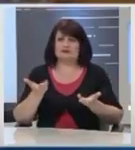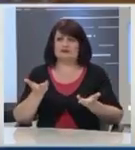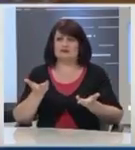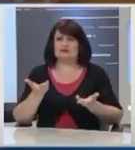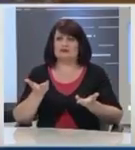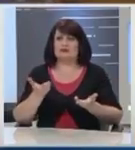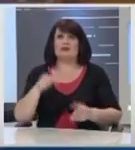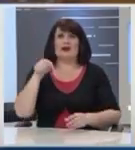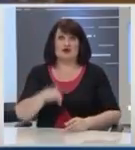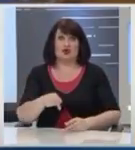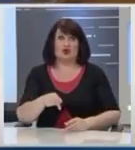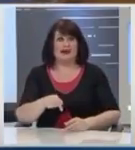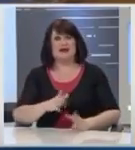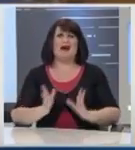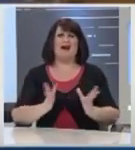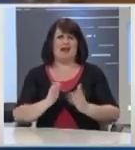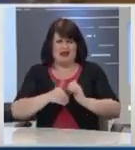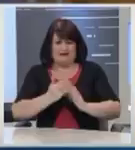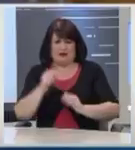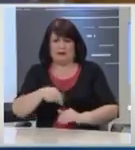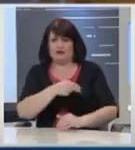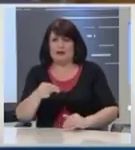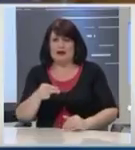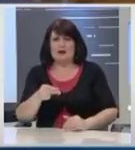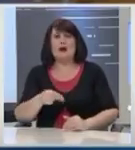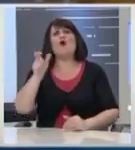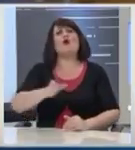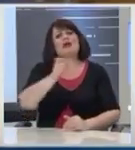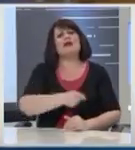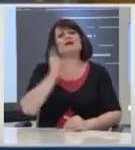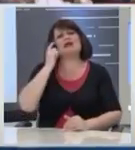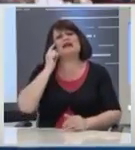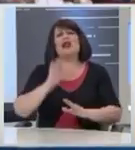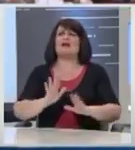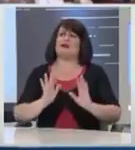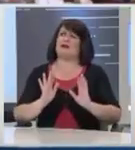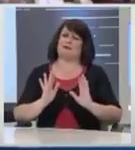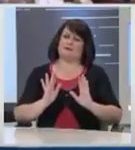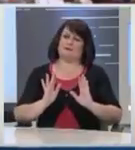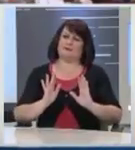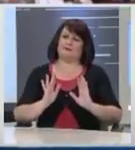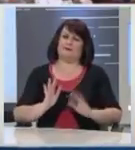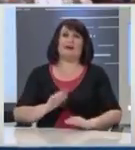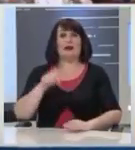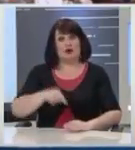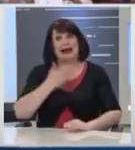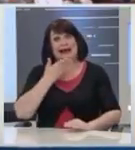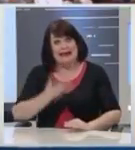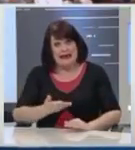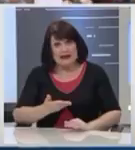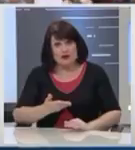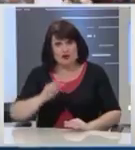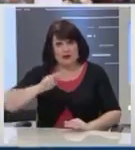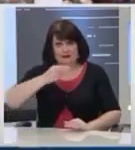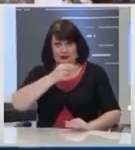σας έπιασε τώρα ο πόνος για αυτή την υπόθεση ή όχι, ας τα βγάλει ο καθένας μόνος του. Και έρχομαι και κλείνω σε ένα δεύτερο θέμα